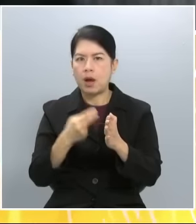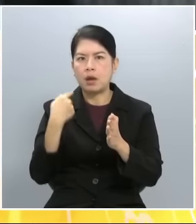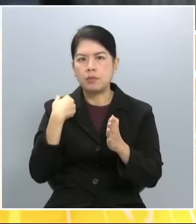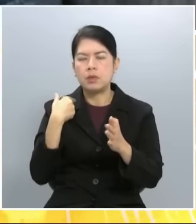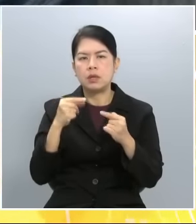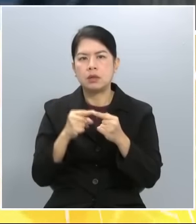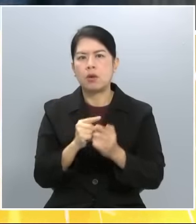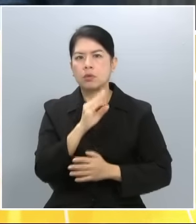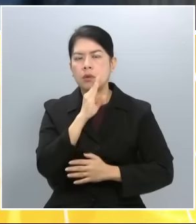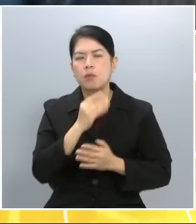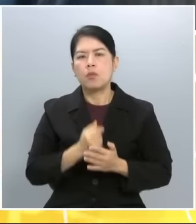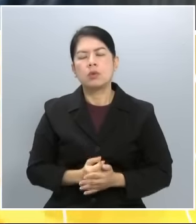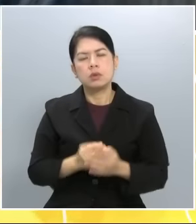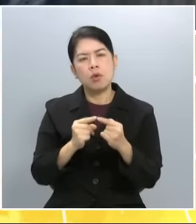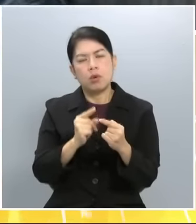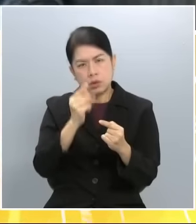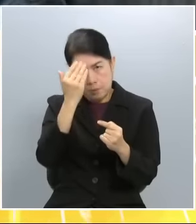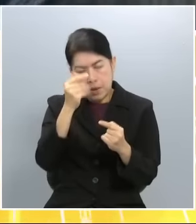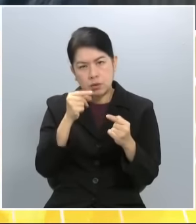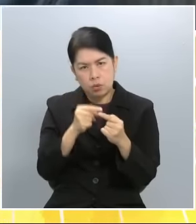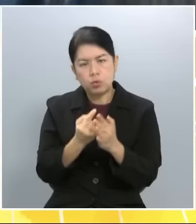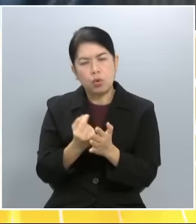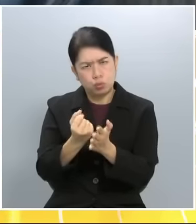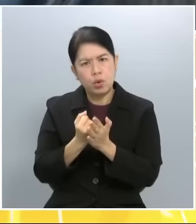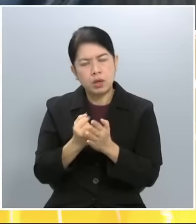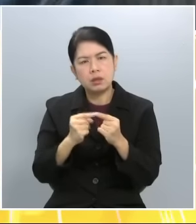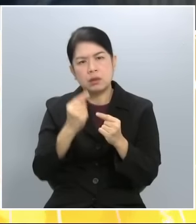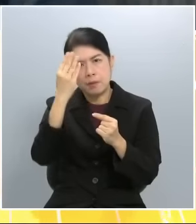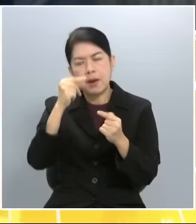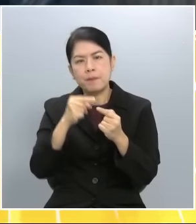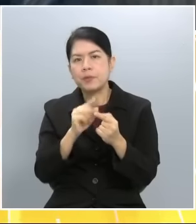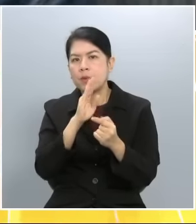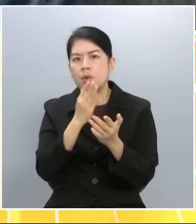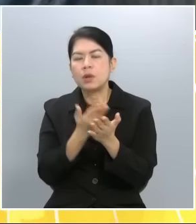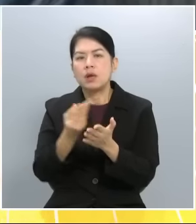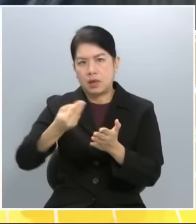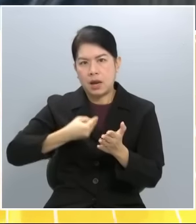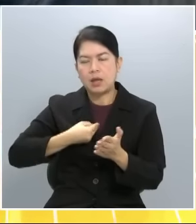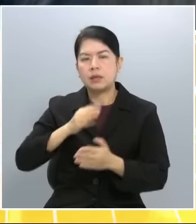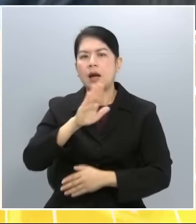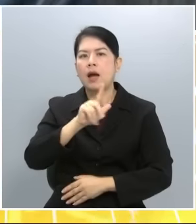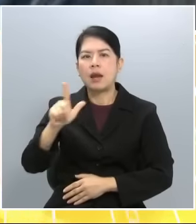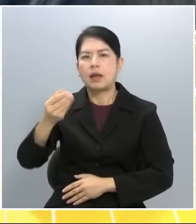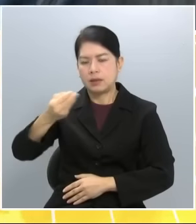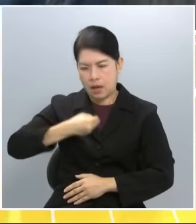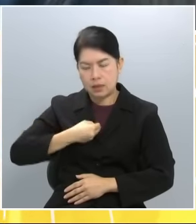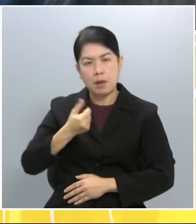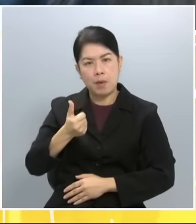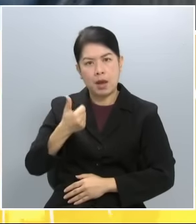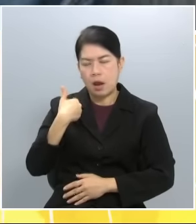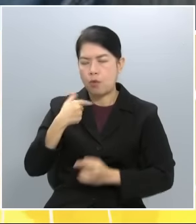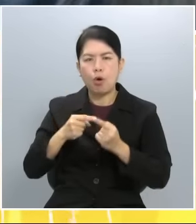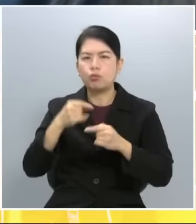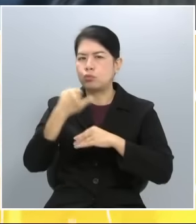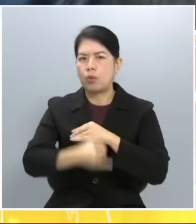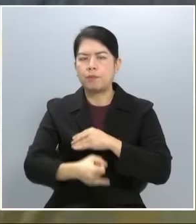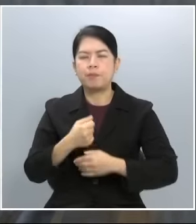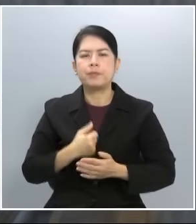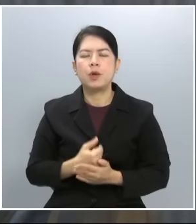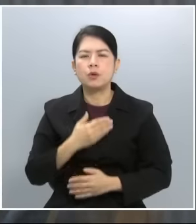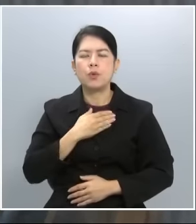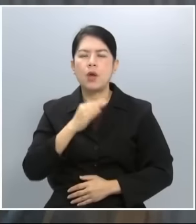ดีให้เงินมาสัก5ล้านแล้วก็จากกันด้วยดีประมาณนั้นขณะที่บอกที่ตัดสินใจฟ้